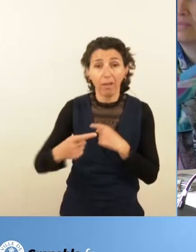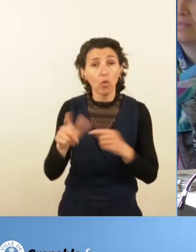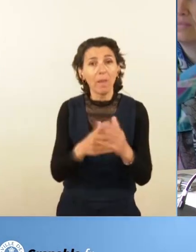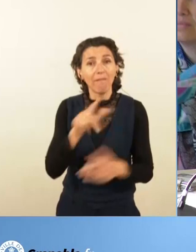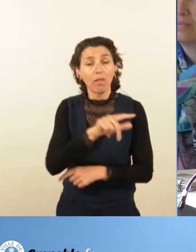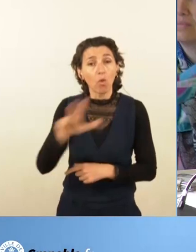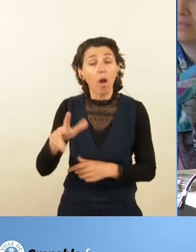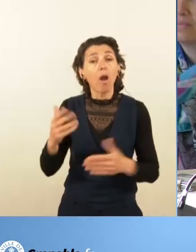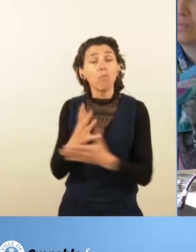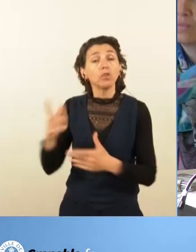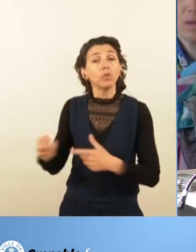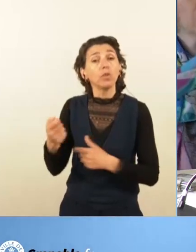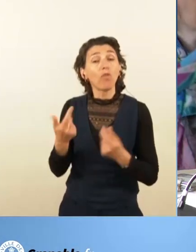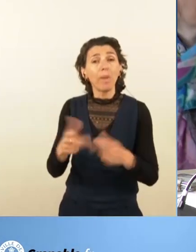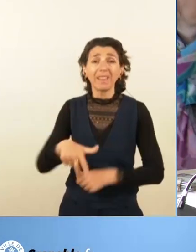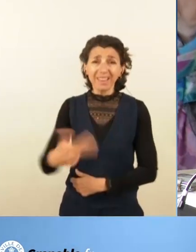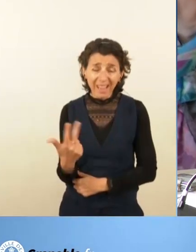sont aujourd'hui en sursis